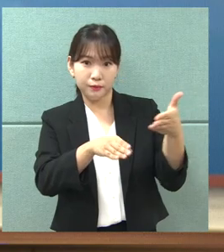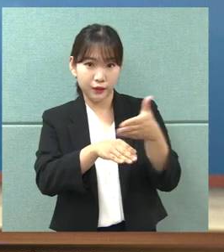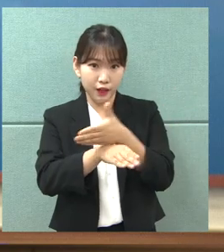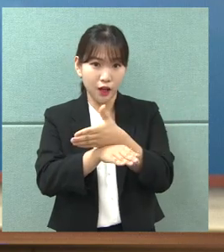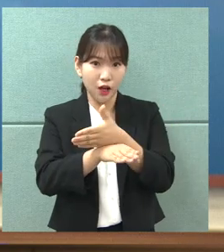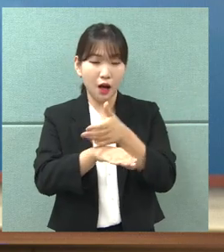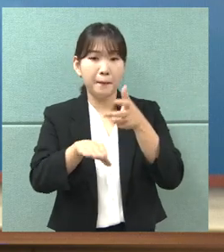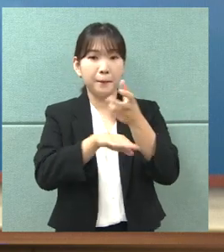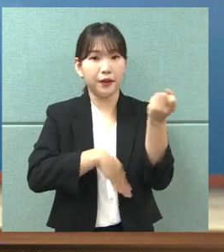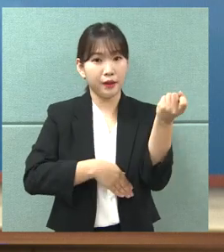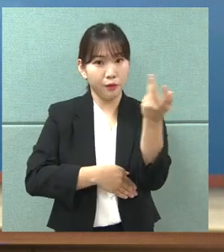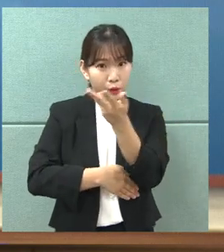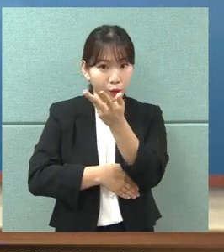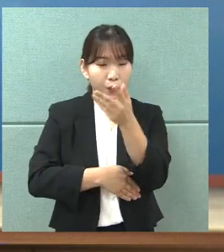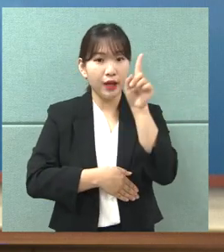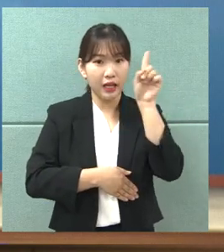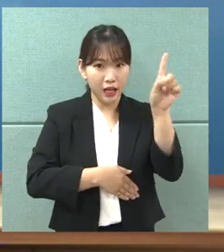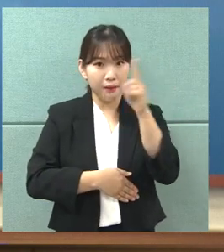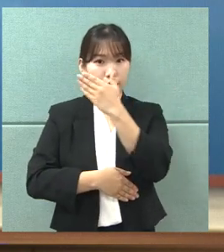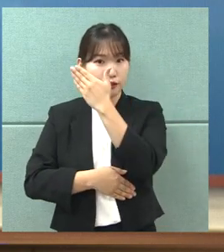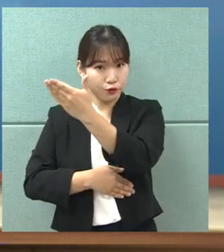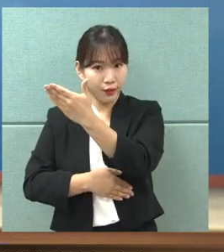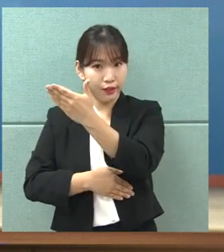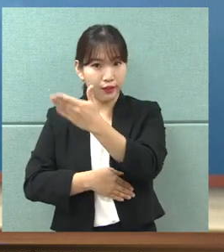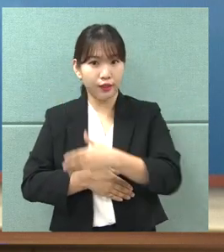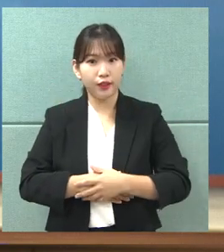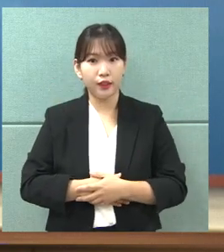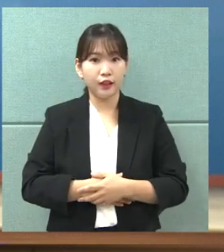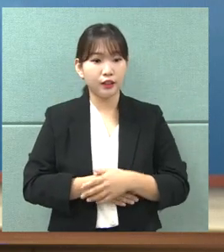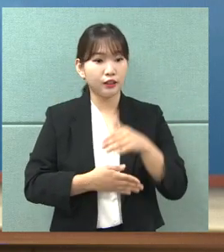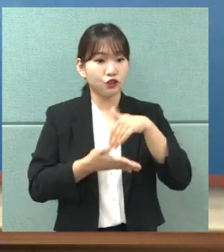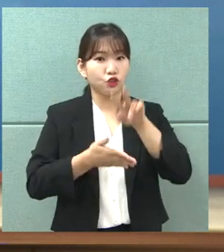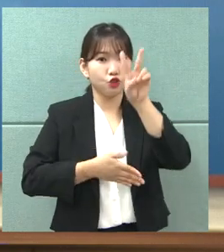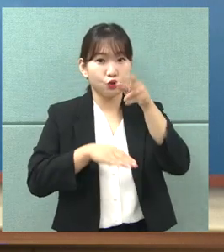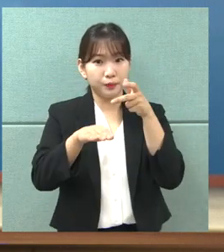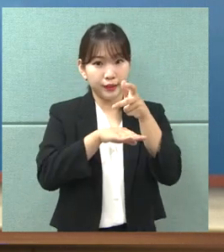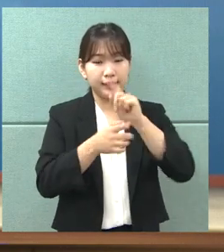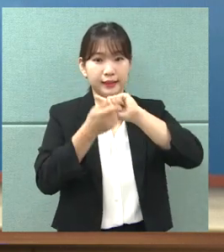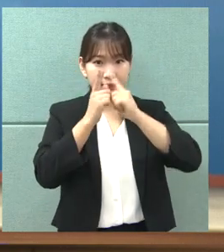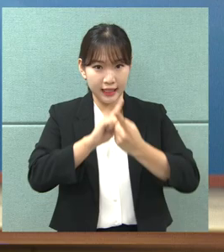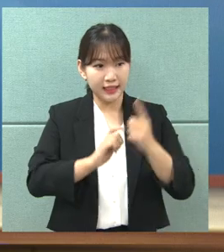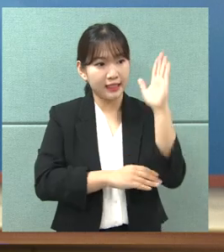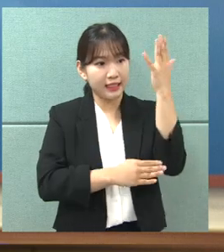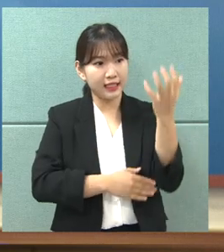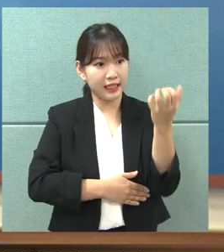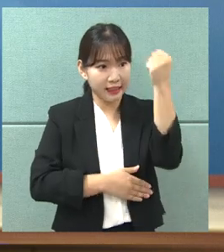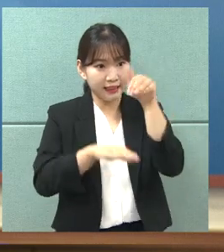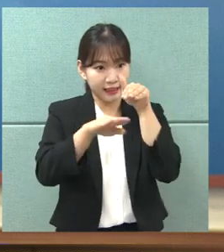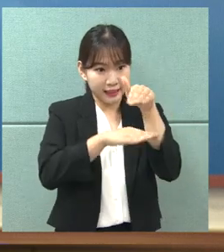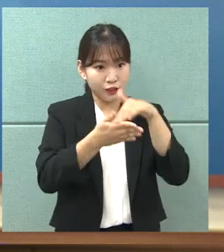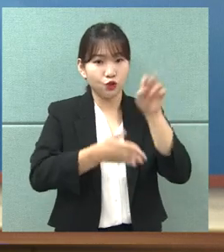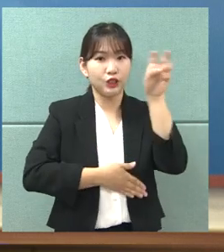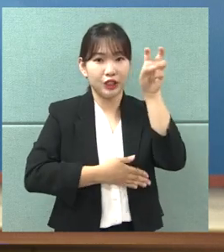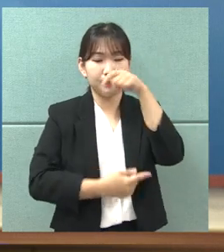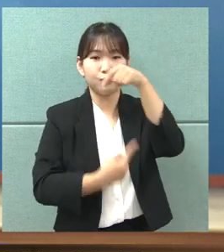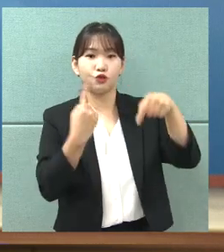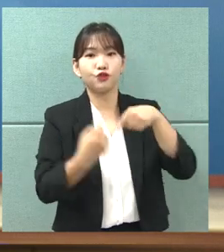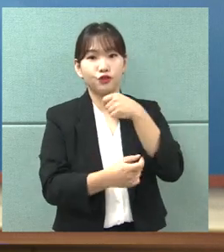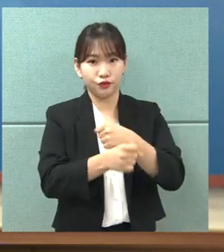시내버스 1번과 9번 이게 노선에 관용차 등 20대를 운행하겠습니다